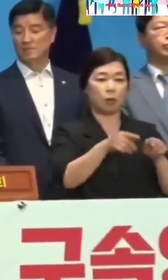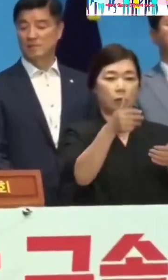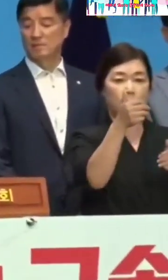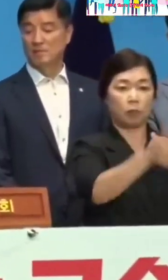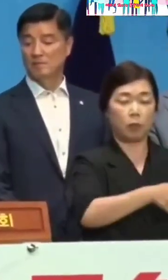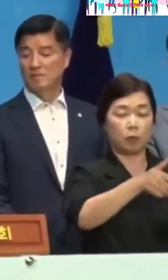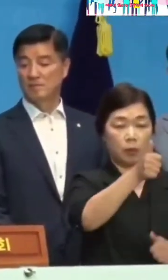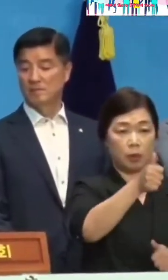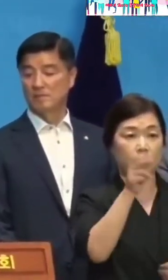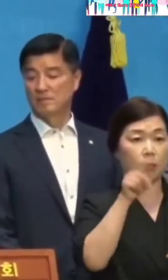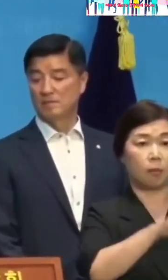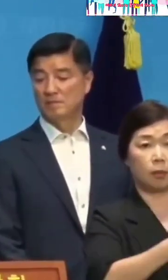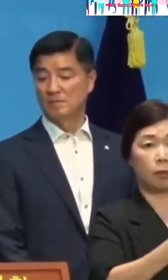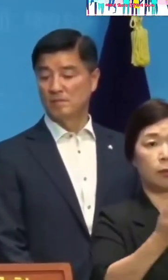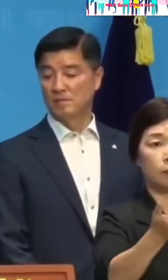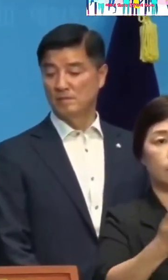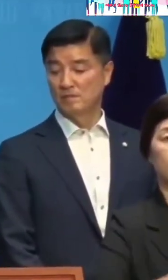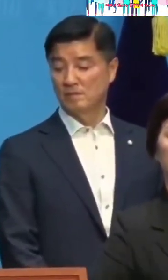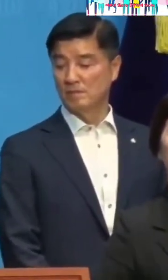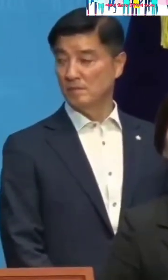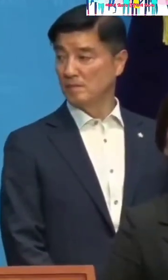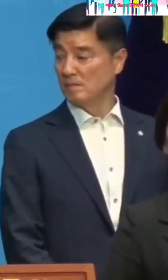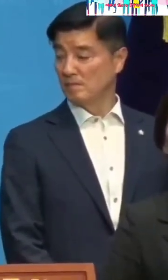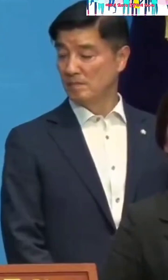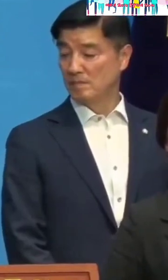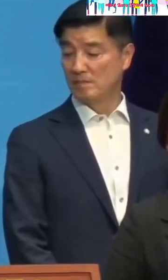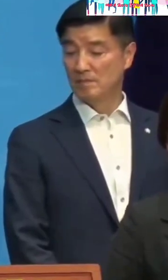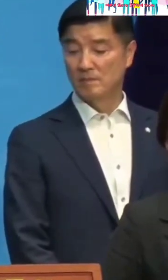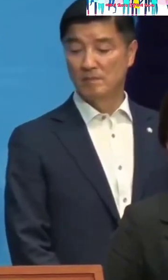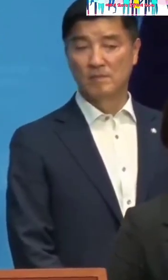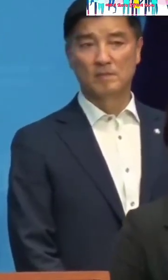공동위원장님께서 발표하시겠습니다.